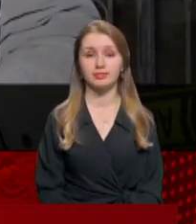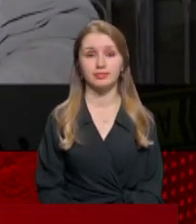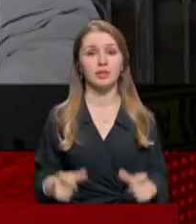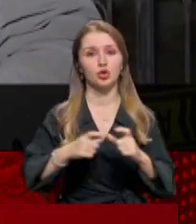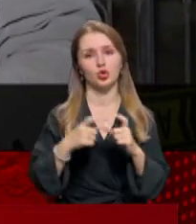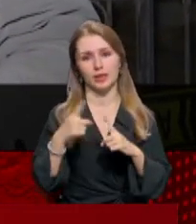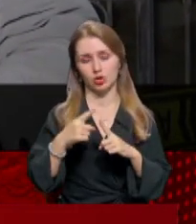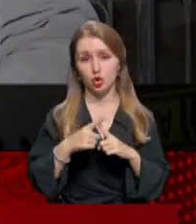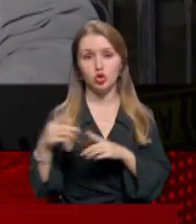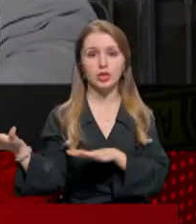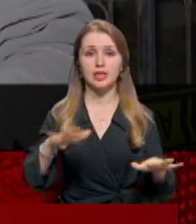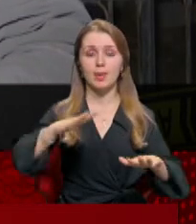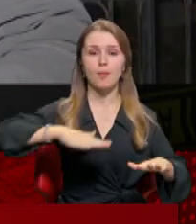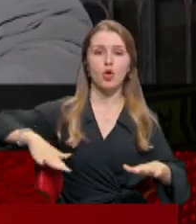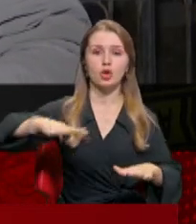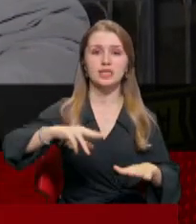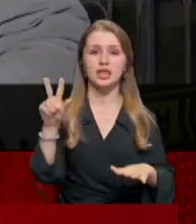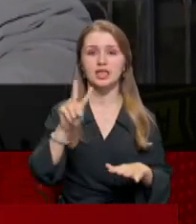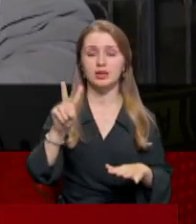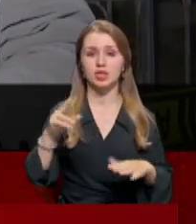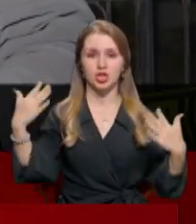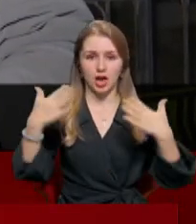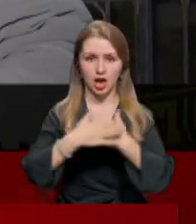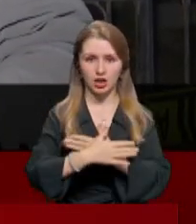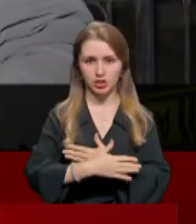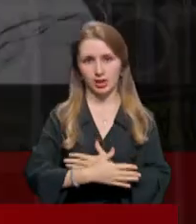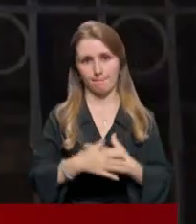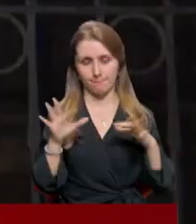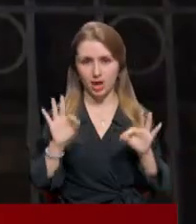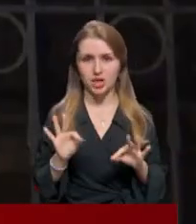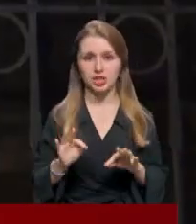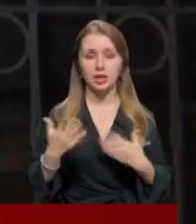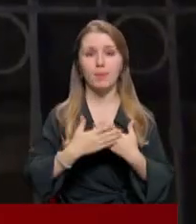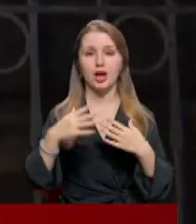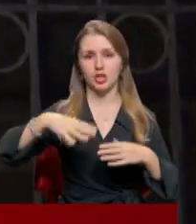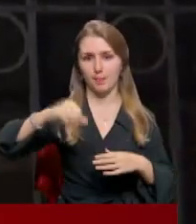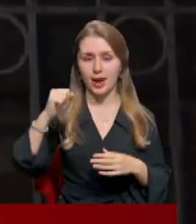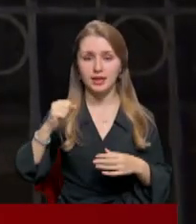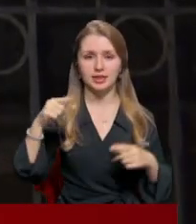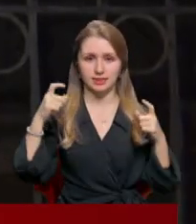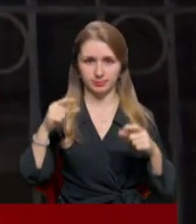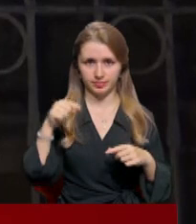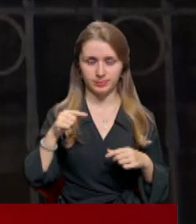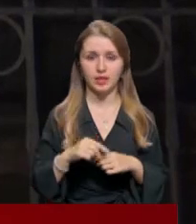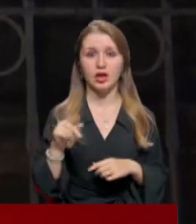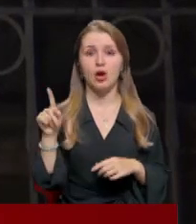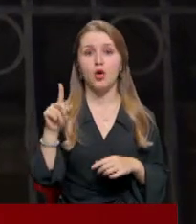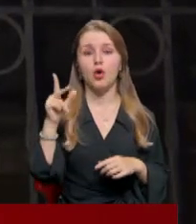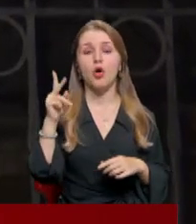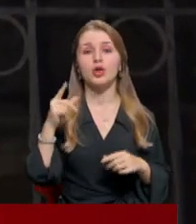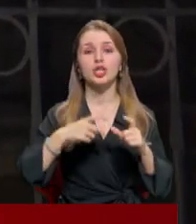Gülbin Tosun, deprem bölgesinde 20. akşamı karşılıyoruz. Kahramanmaraş merkezdeyiz. 12